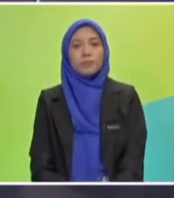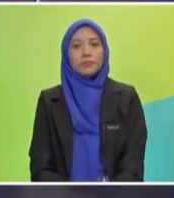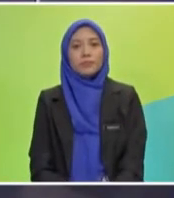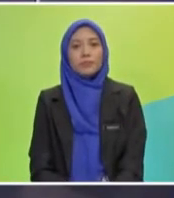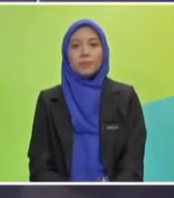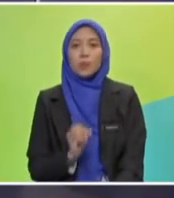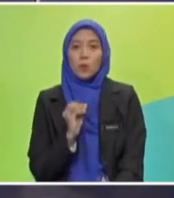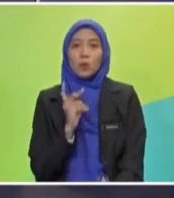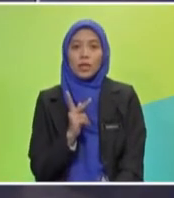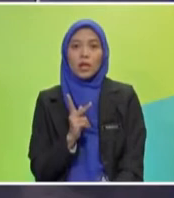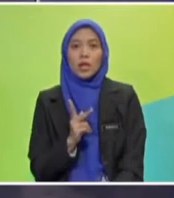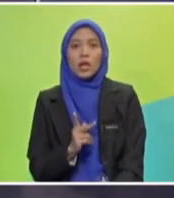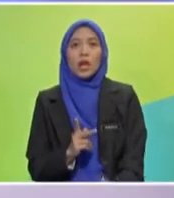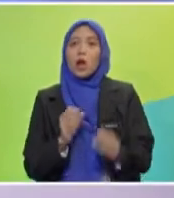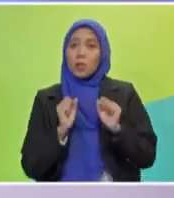boleh juga